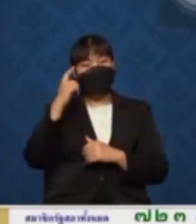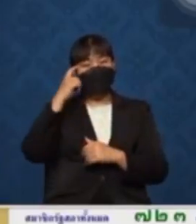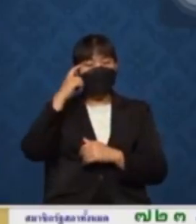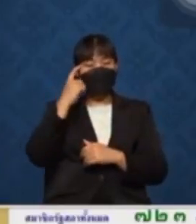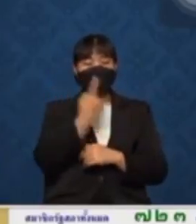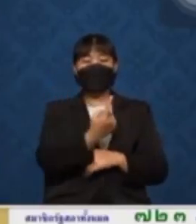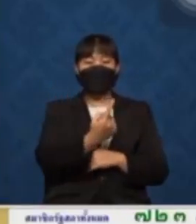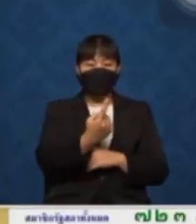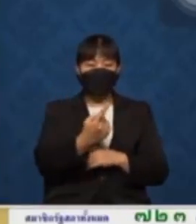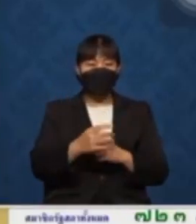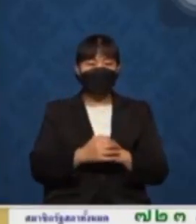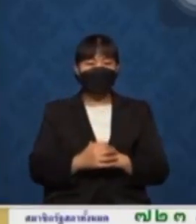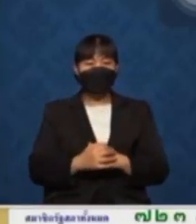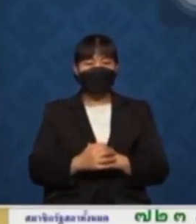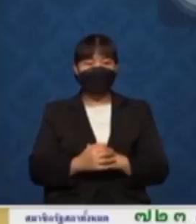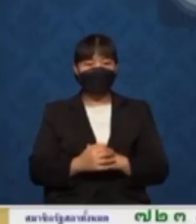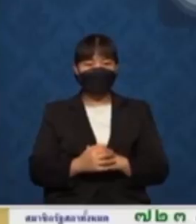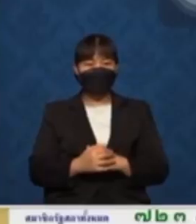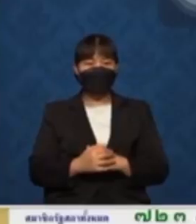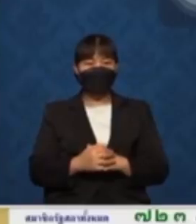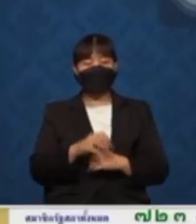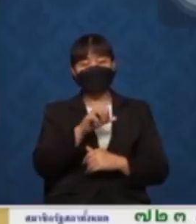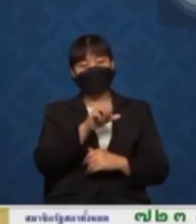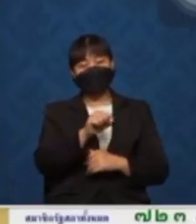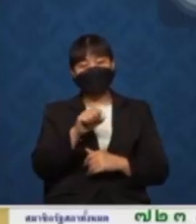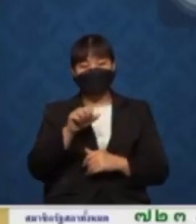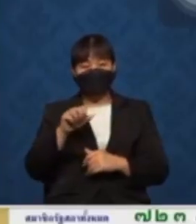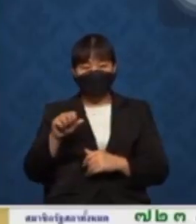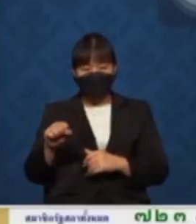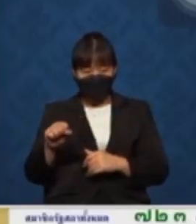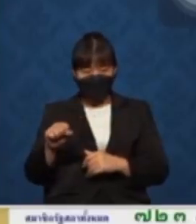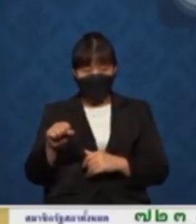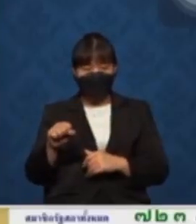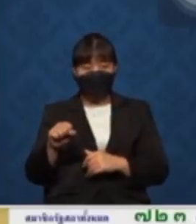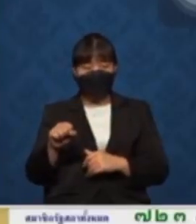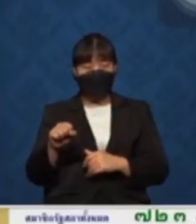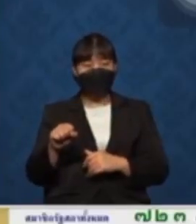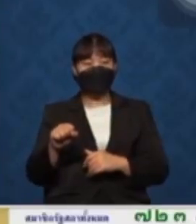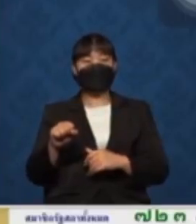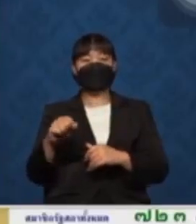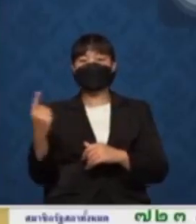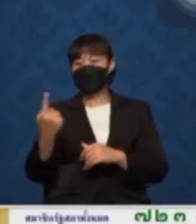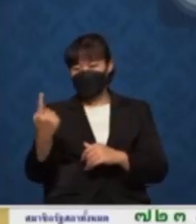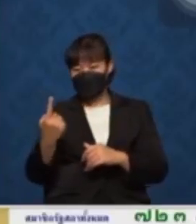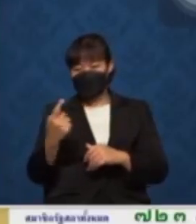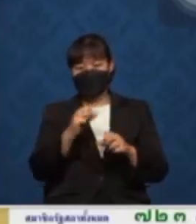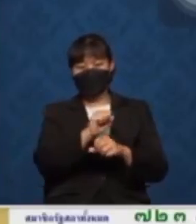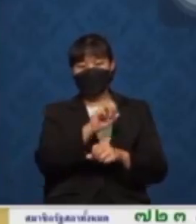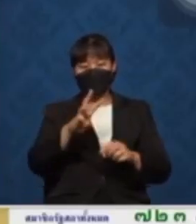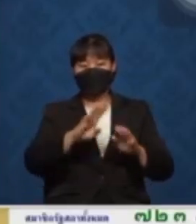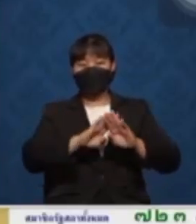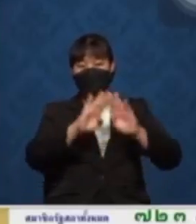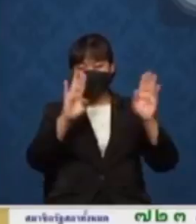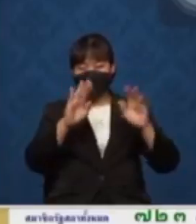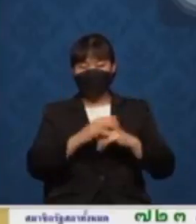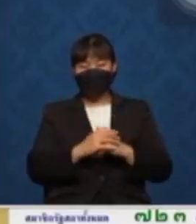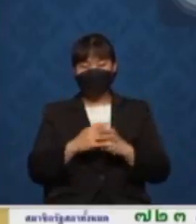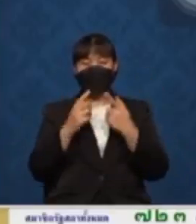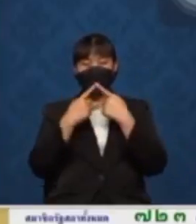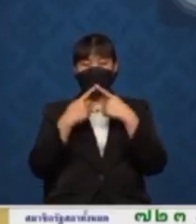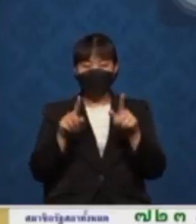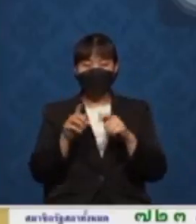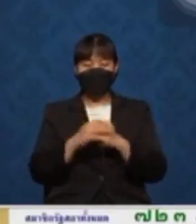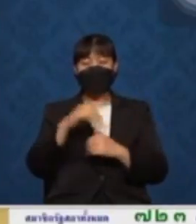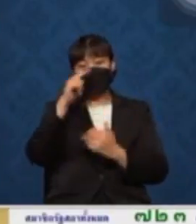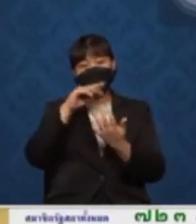แล้วนะครับแม้ข้อเสนอเรื่องการยกเลิกวุฒิสภาและการหันมาใช้ระบบสภาเดียวเนี่ยอาจจะฟังดูเป็นอะไรที่แปลกใหม่ในรัฐสภาไทยแต่หากดูบริบ